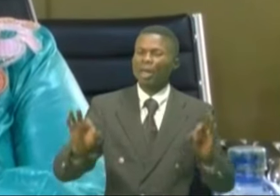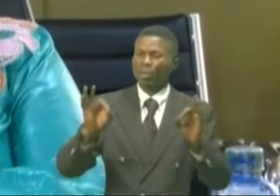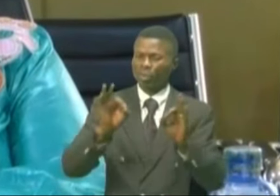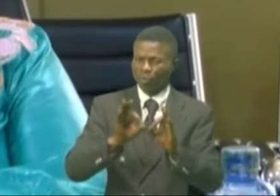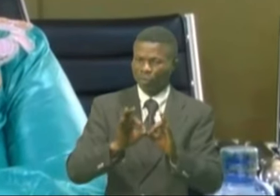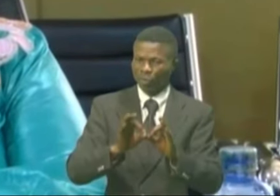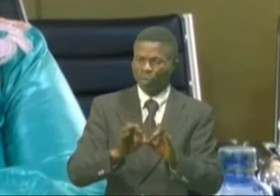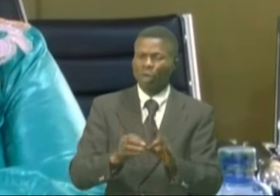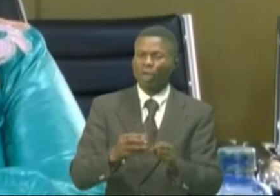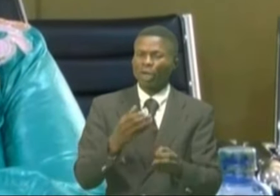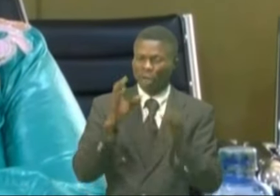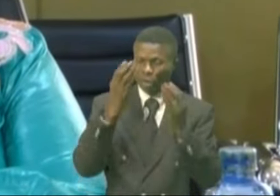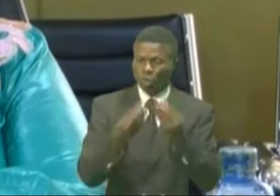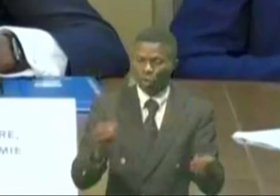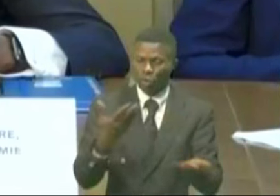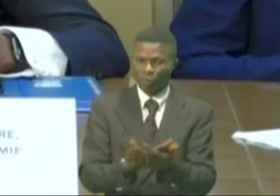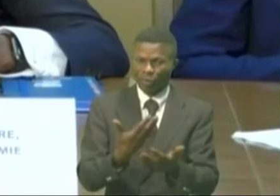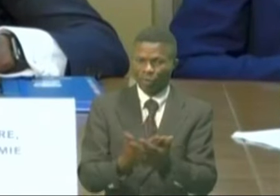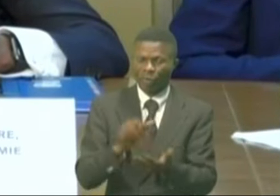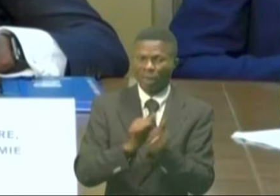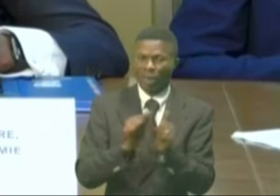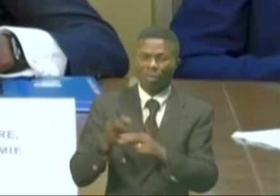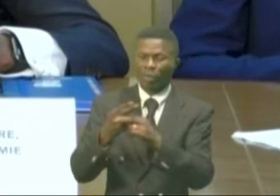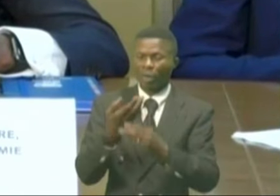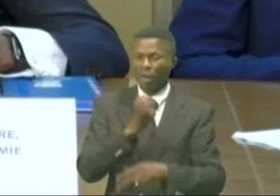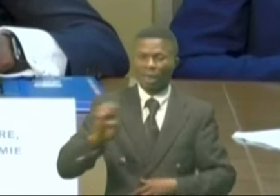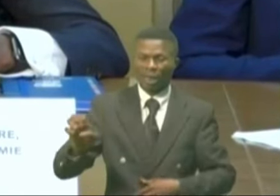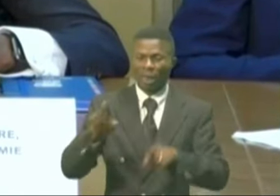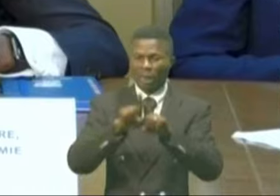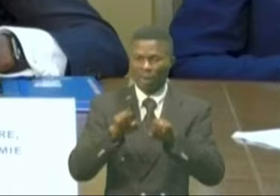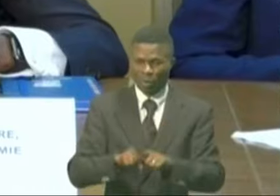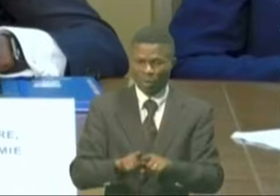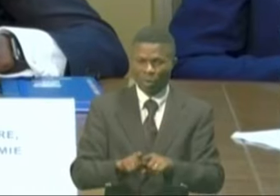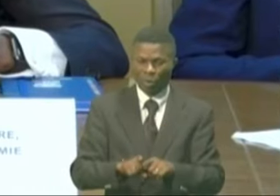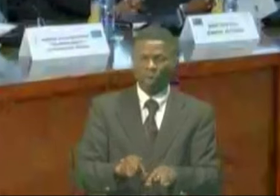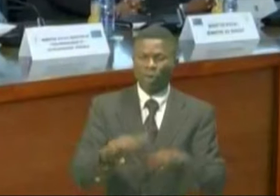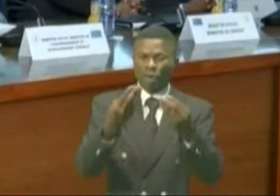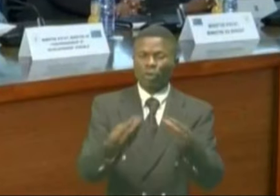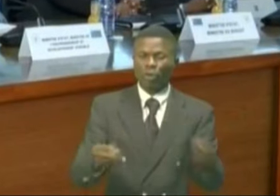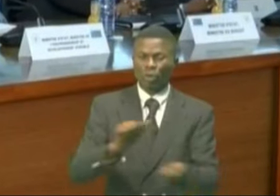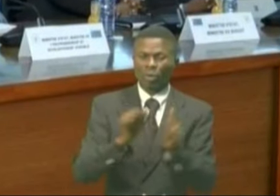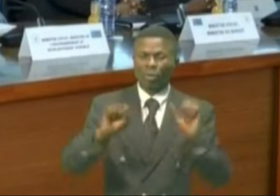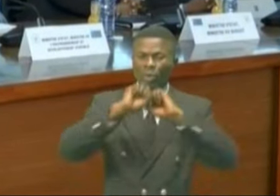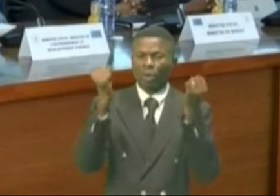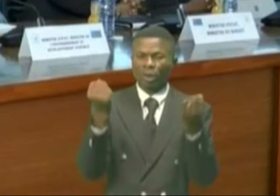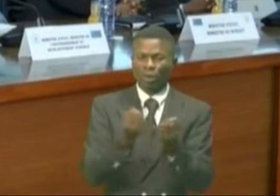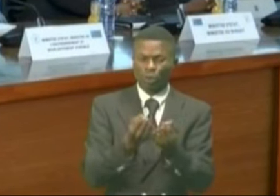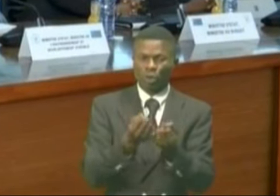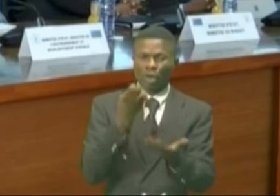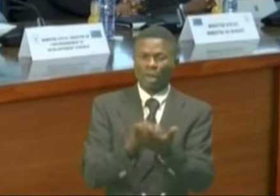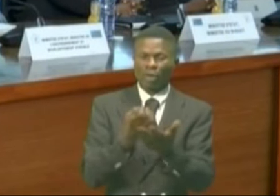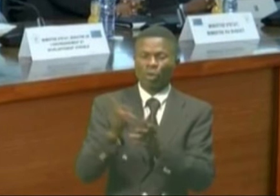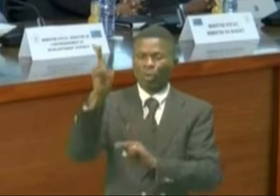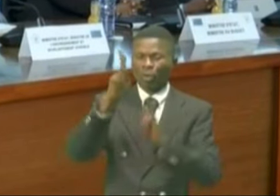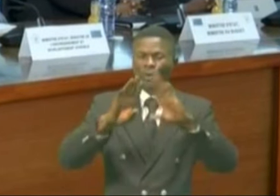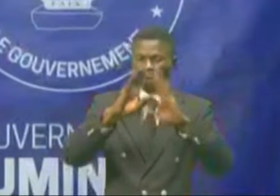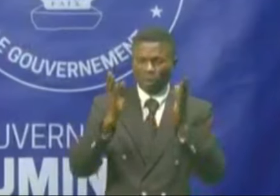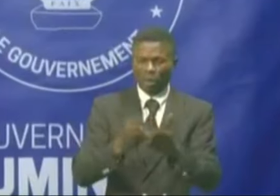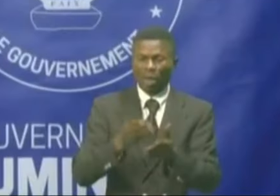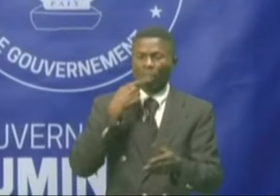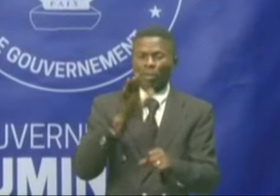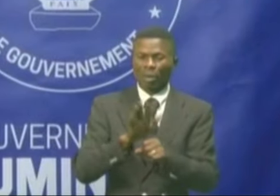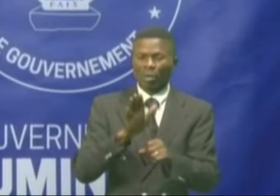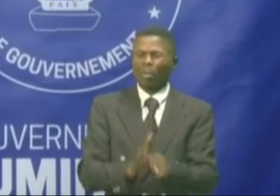réglons rapidement le problème de la sécurité dans l'Est et comment nous réglons le problème social de population congolaise. Elle a beaucoup insisté sur